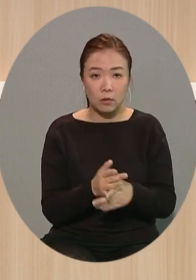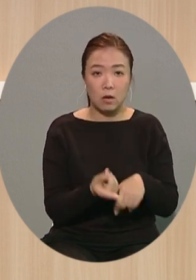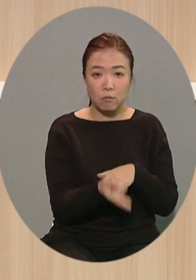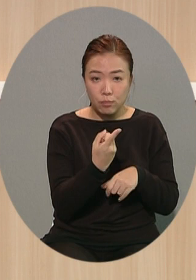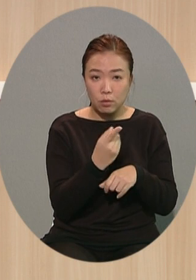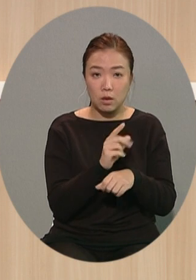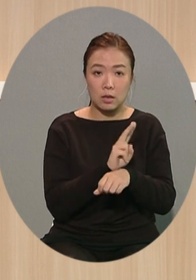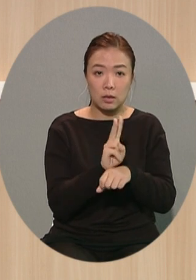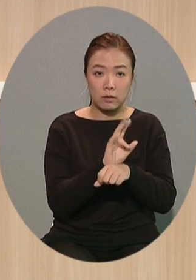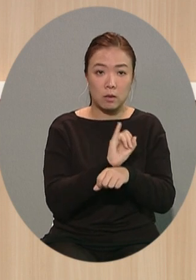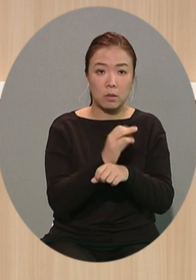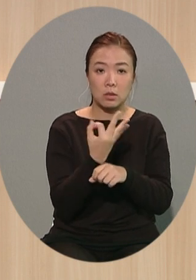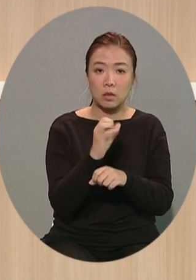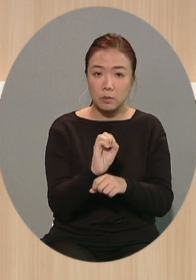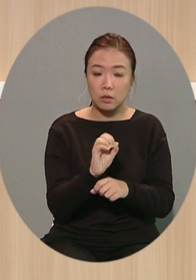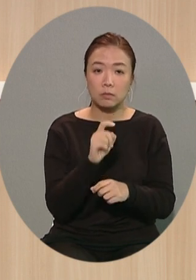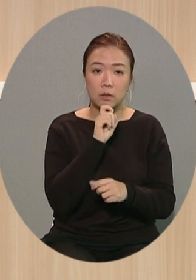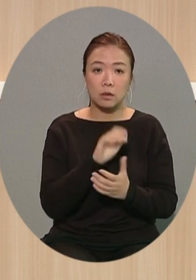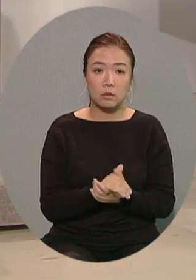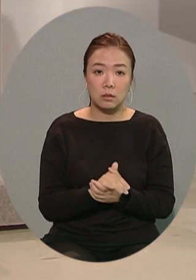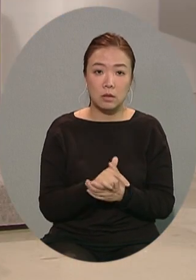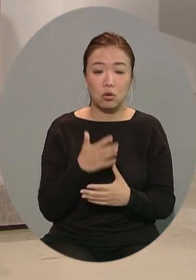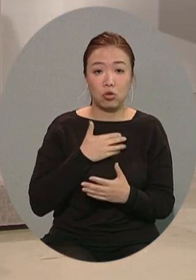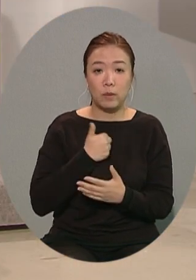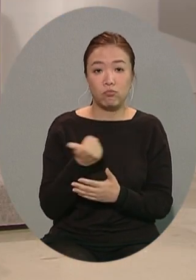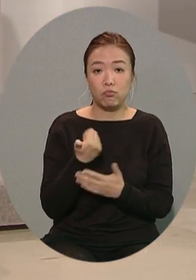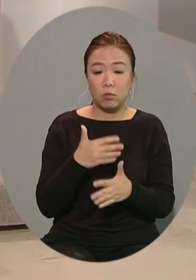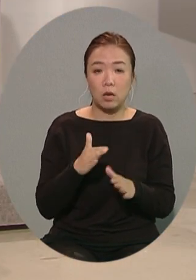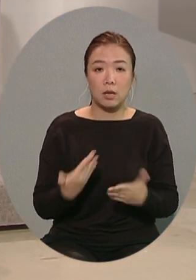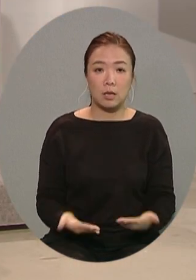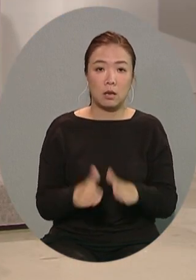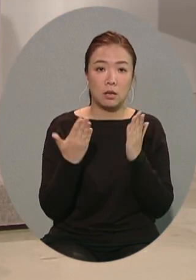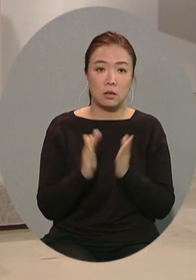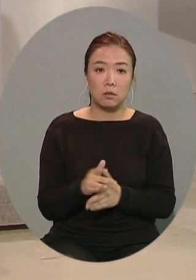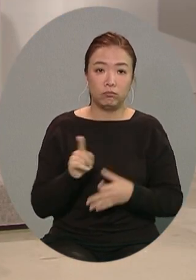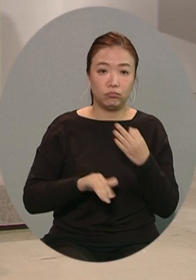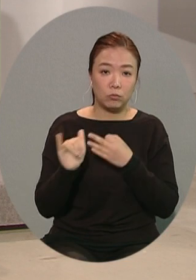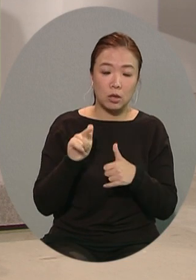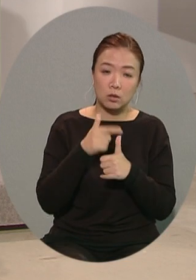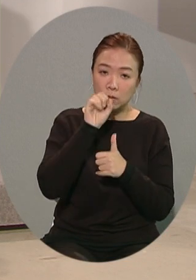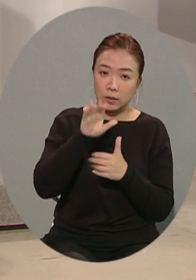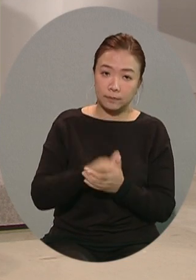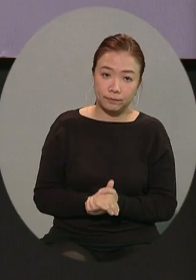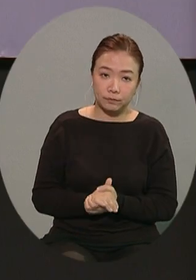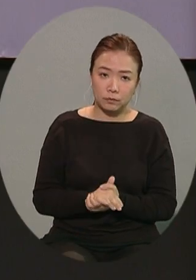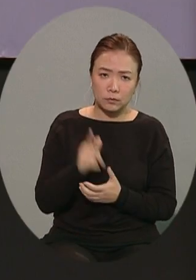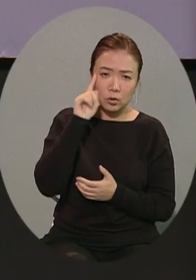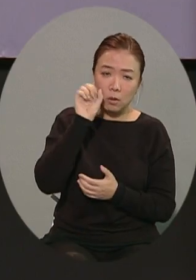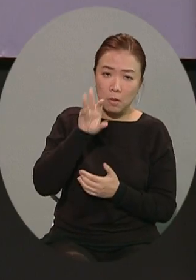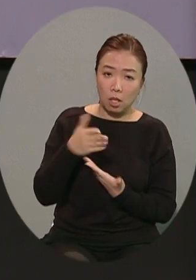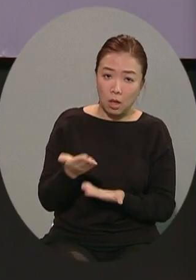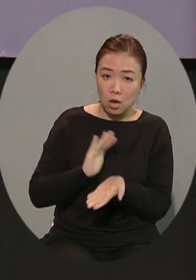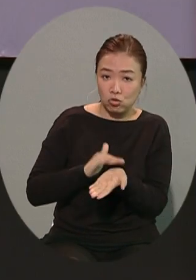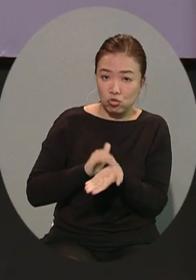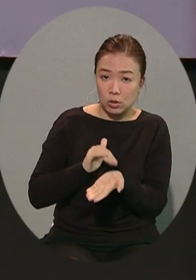有2分30秒嘅時間，準備好嘅話請善用時間，可以開始。 袁先生，不如問你先啦。 好， 我想問你作為中醫師、